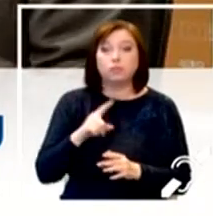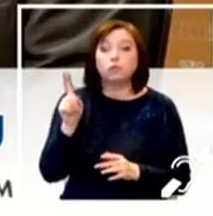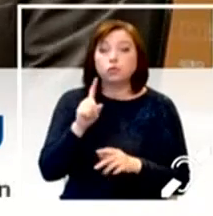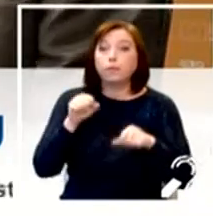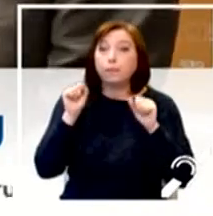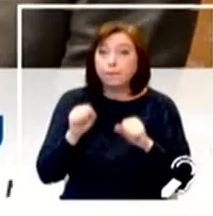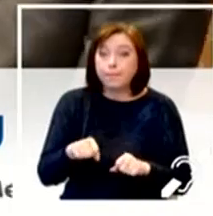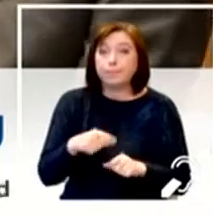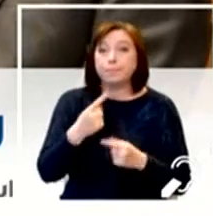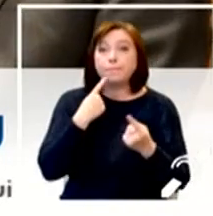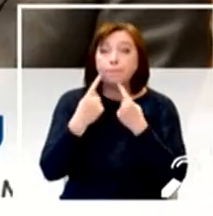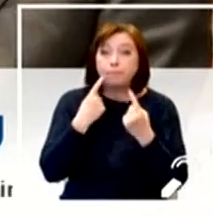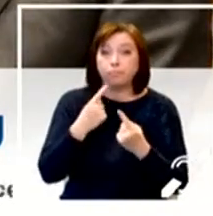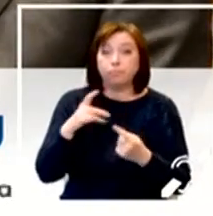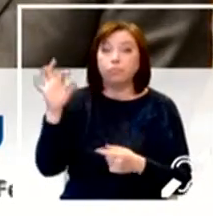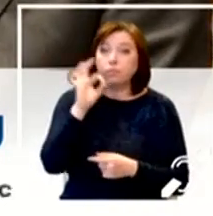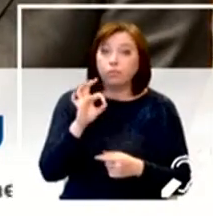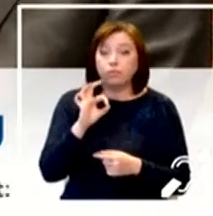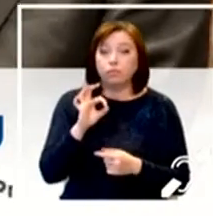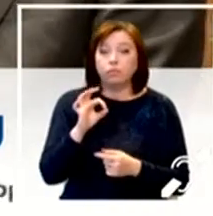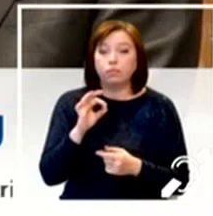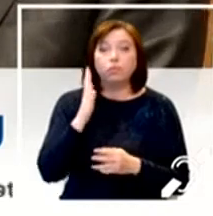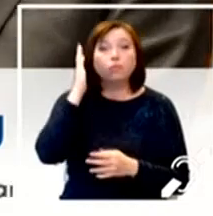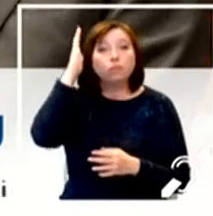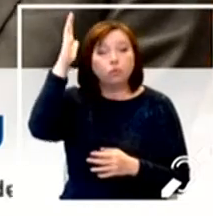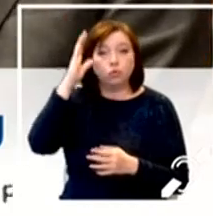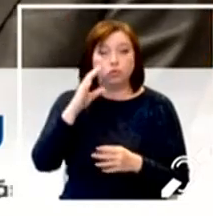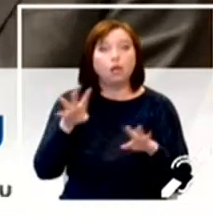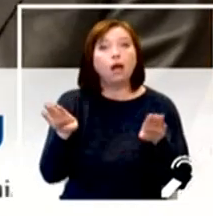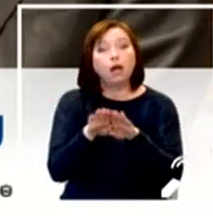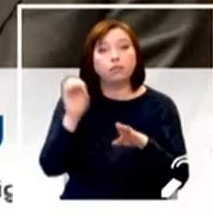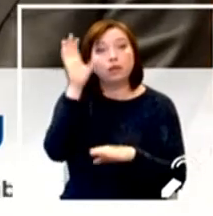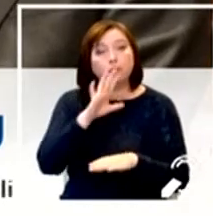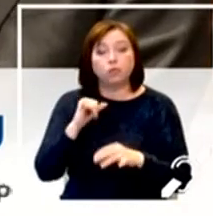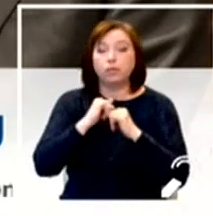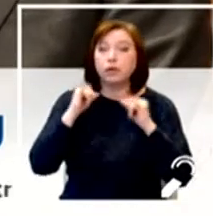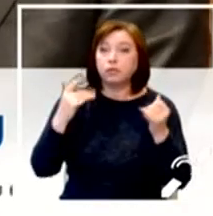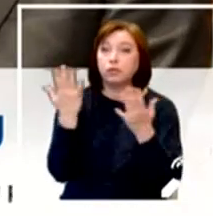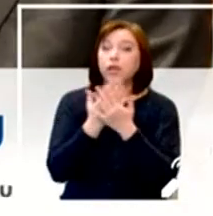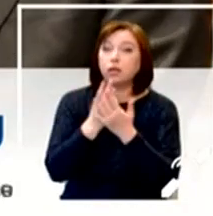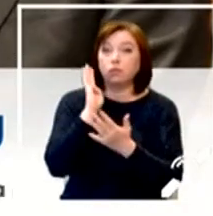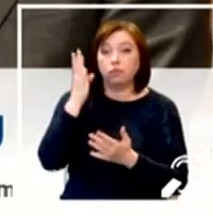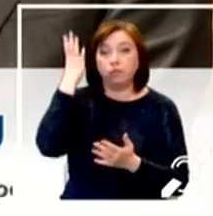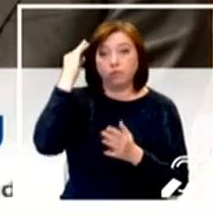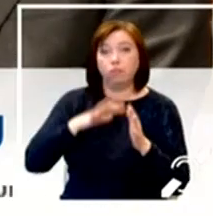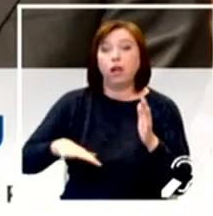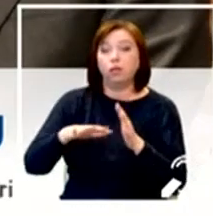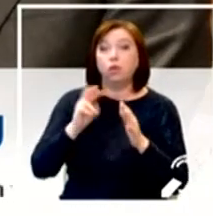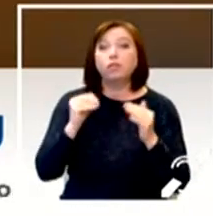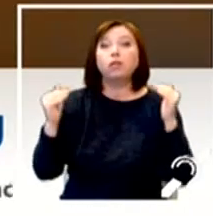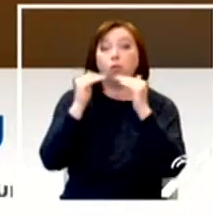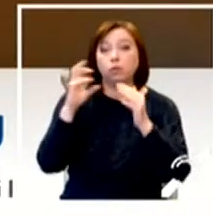a putea vorbi în general despre o perspectivă Europeană și o dezvoltare a cinematografiei la nivel